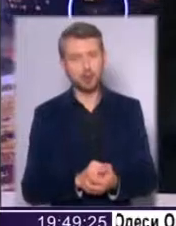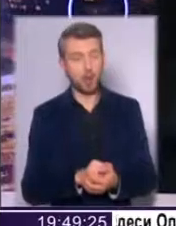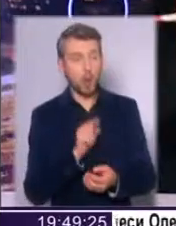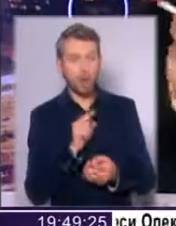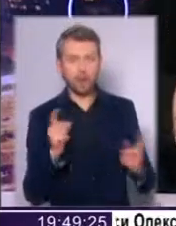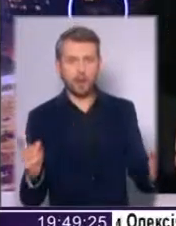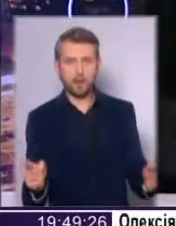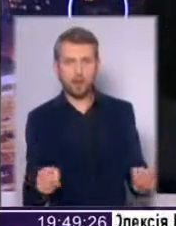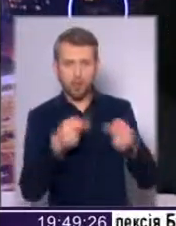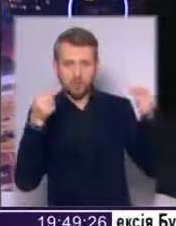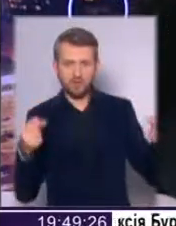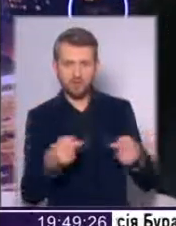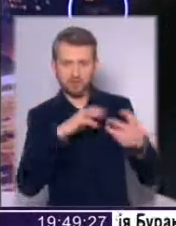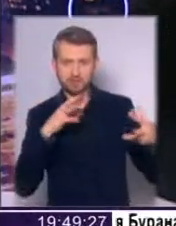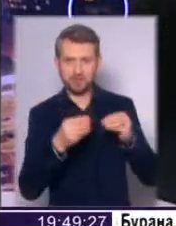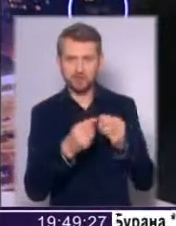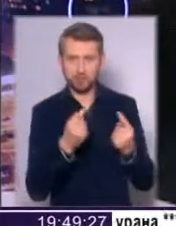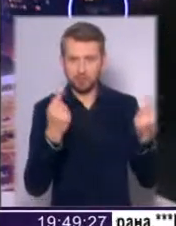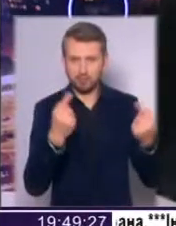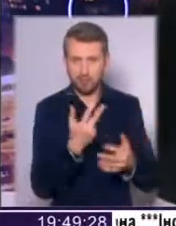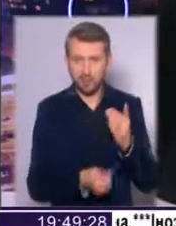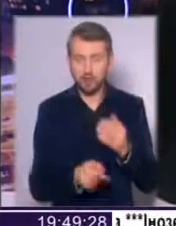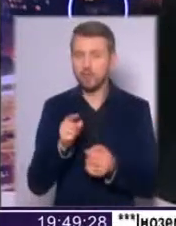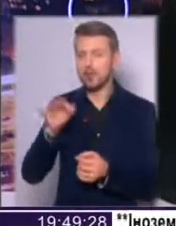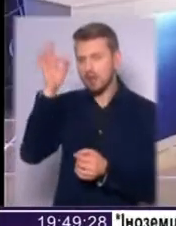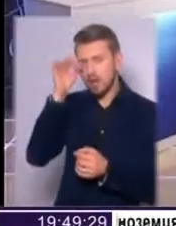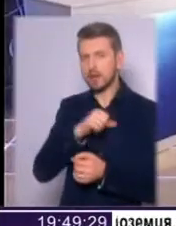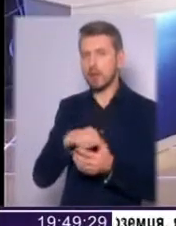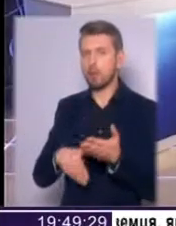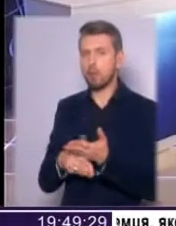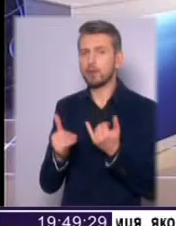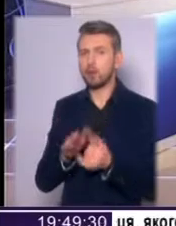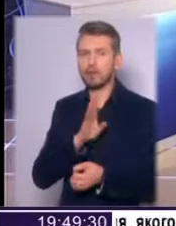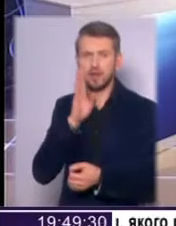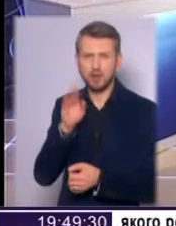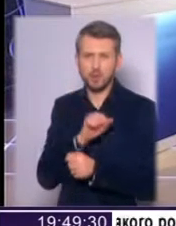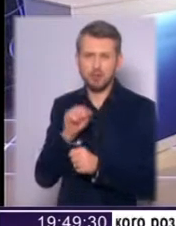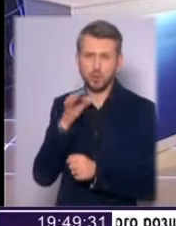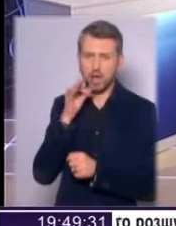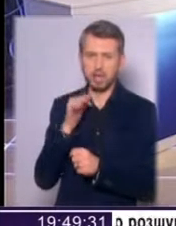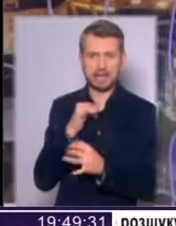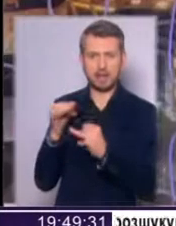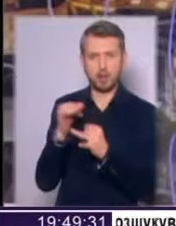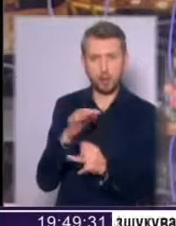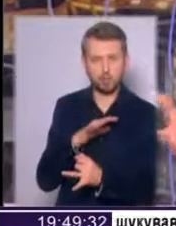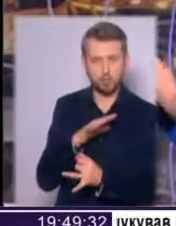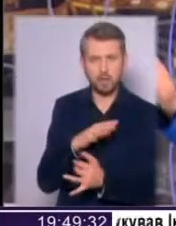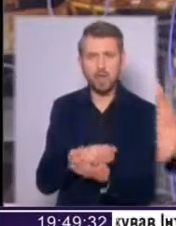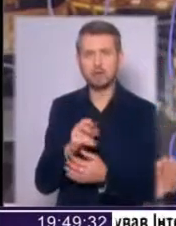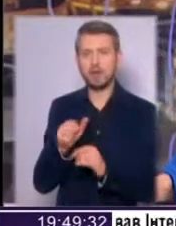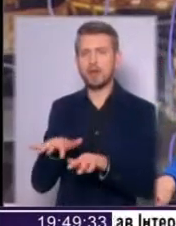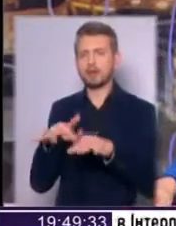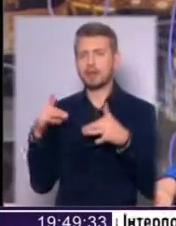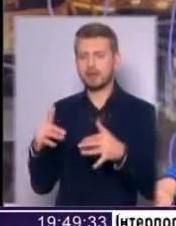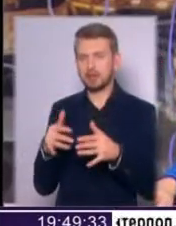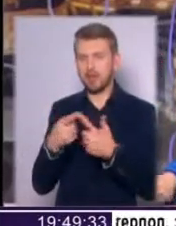конфлікт і призвів до цієї глобальної поразки. Ви згадали «Самопоміч» сьогодні зранку, ну, не можна назвати такий діалог відбувся, але, власне, на засідання фракції